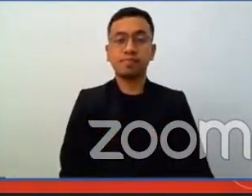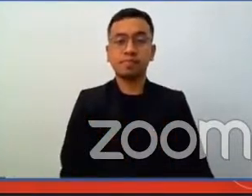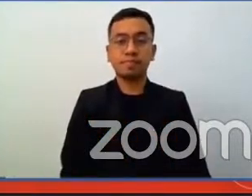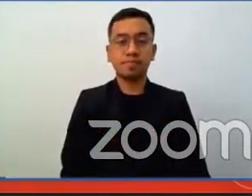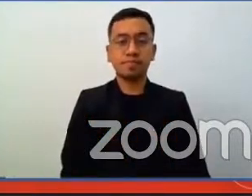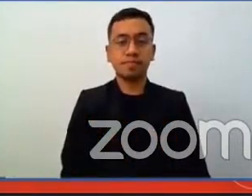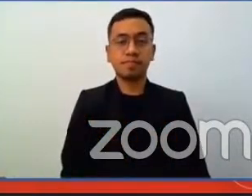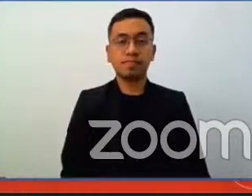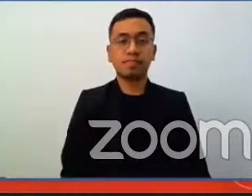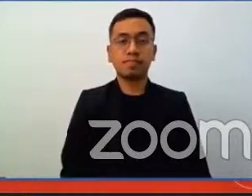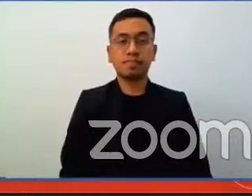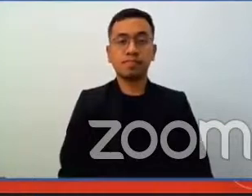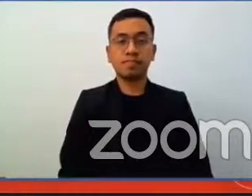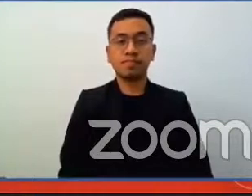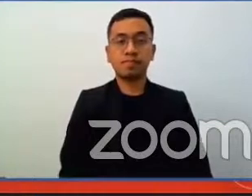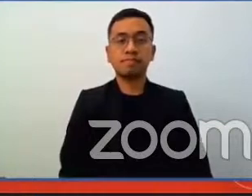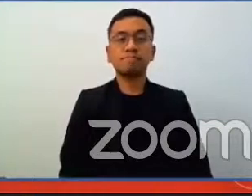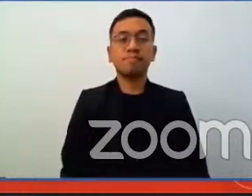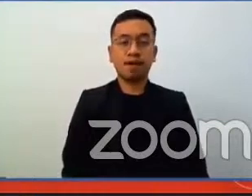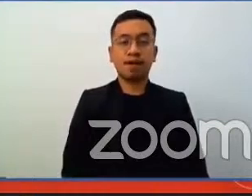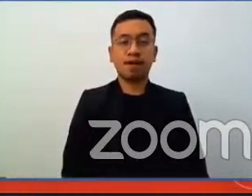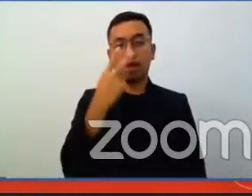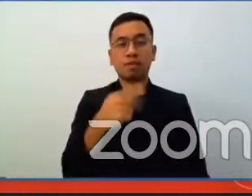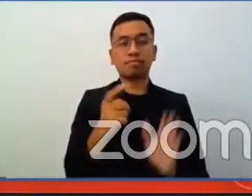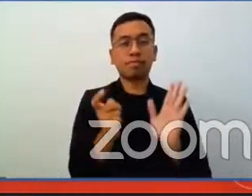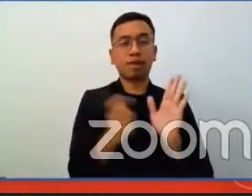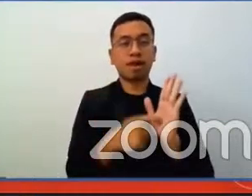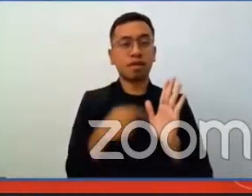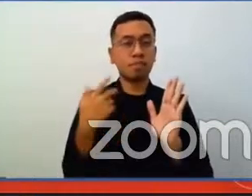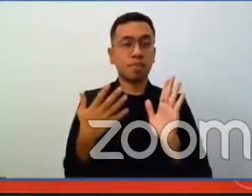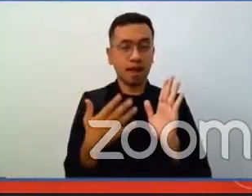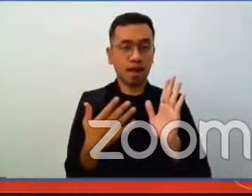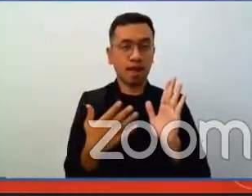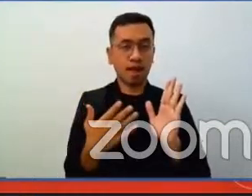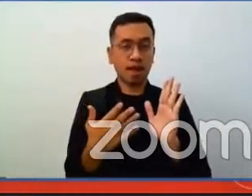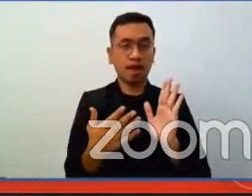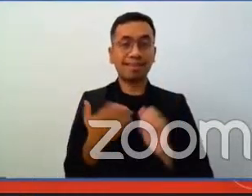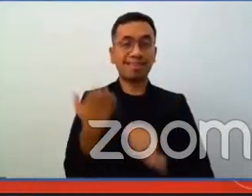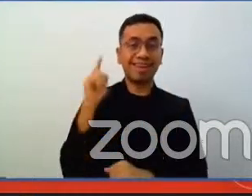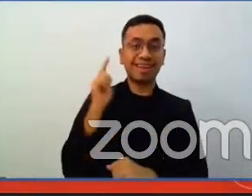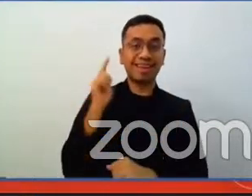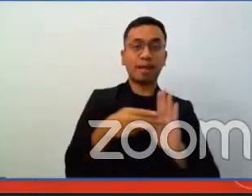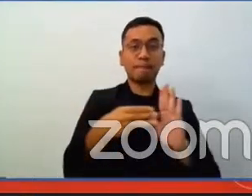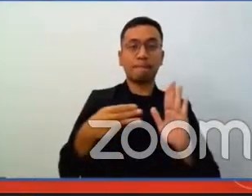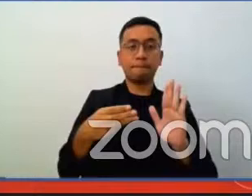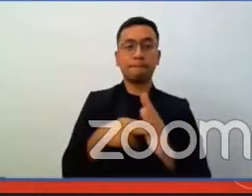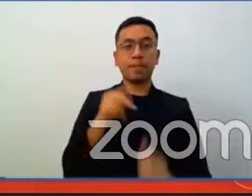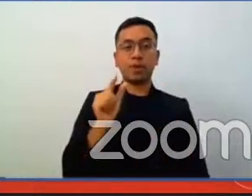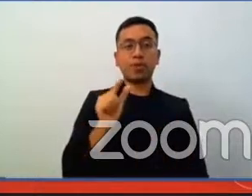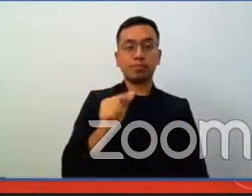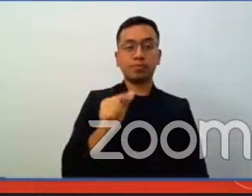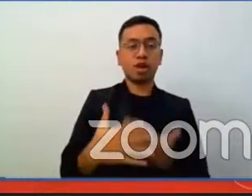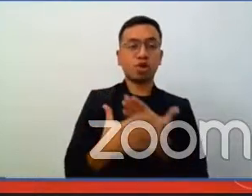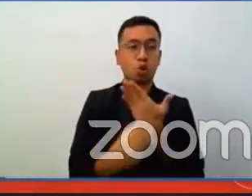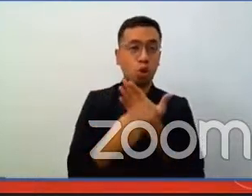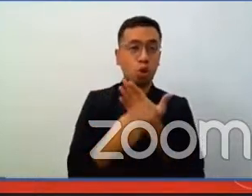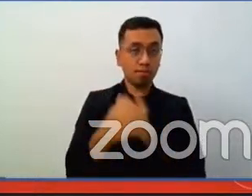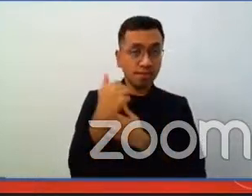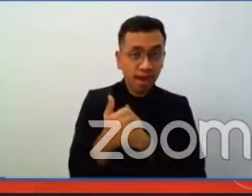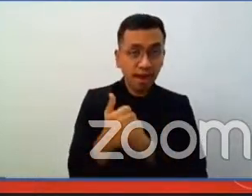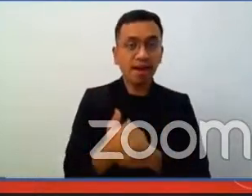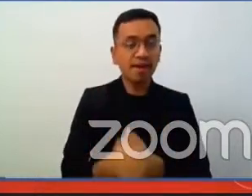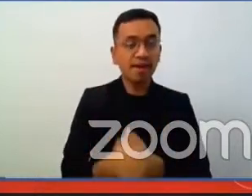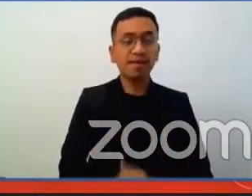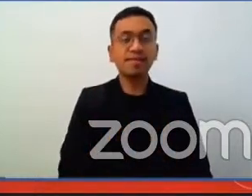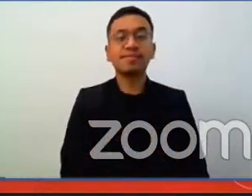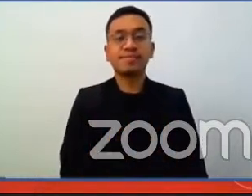oke. Ini bisa dibaca seperti ini, tinggal kita klikkan saja. Tadi ada menu atau fitur yang digunakan untuk mendownload, sama juga